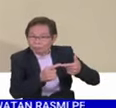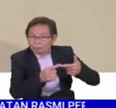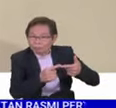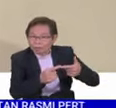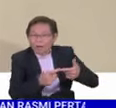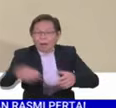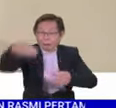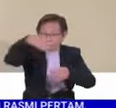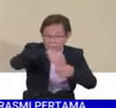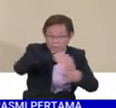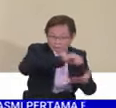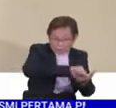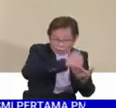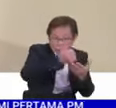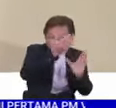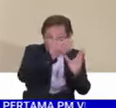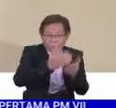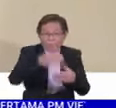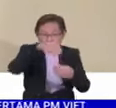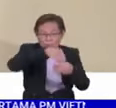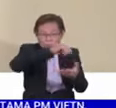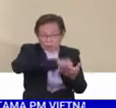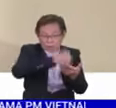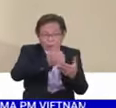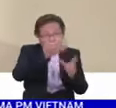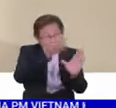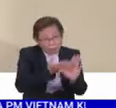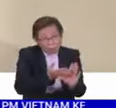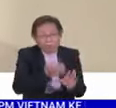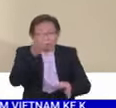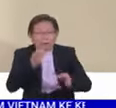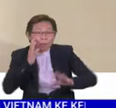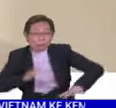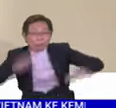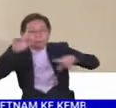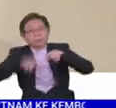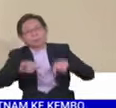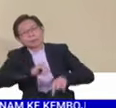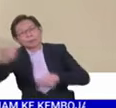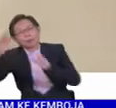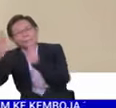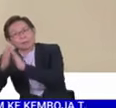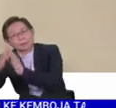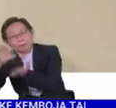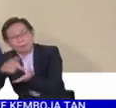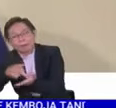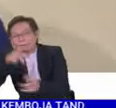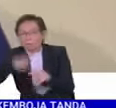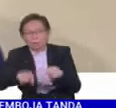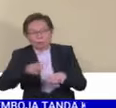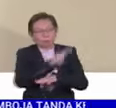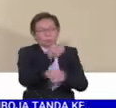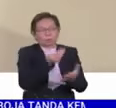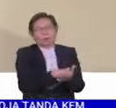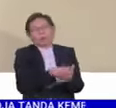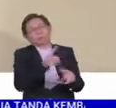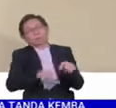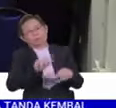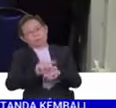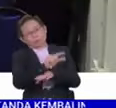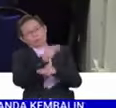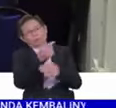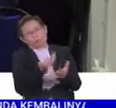walaupun dikreditkan dalam akaun masing-masing, kalau banjir tak boleh keluar ke bandar, jadi mereka tak boleh nak menggunakan wang tersebut.